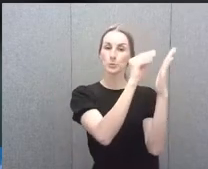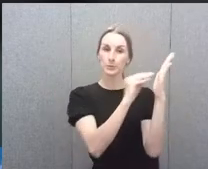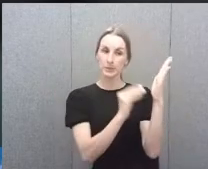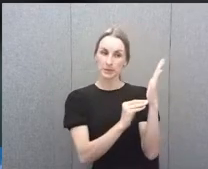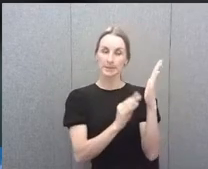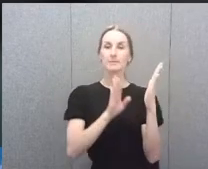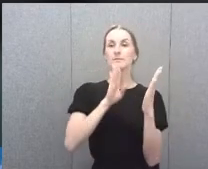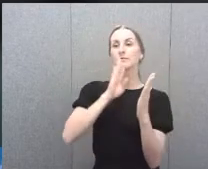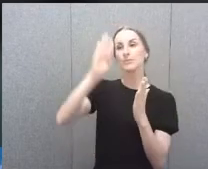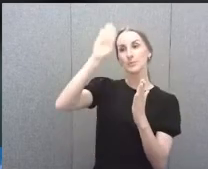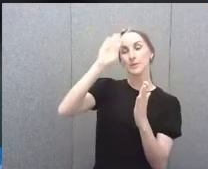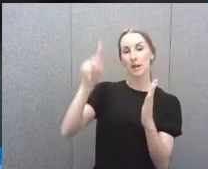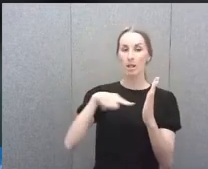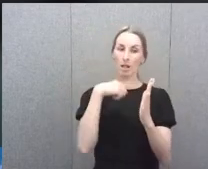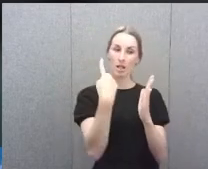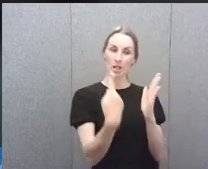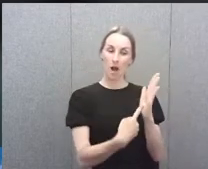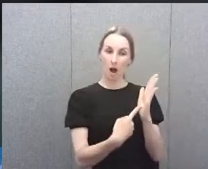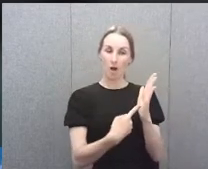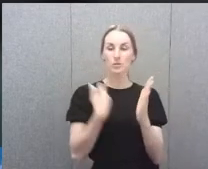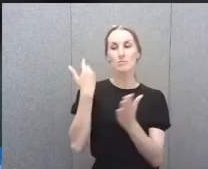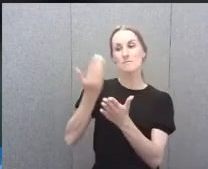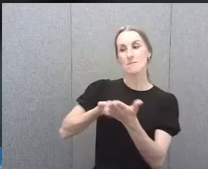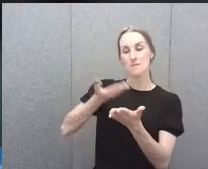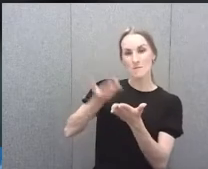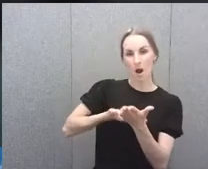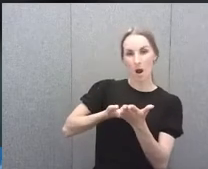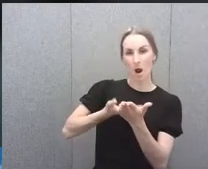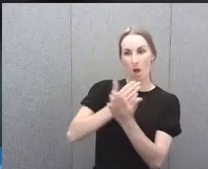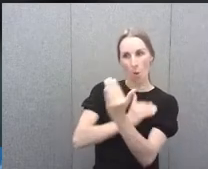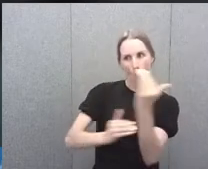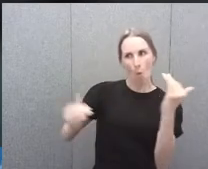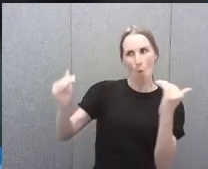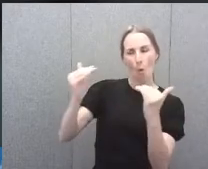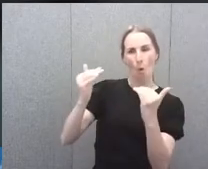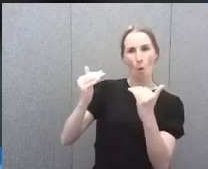пока можно сказать, что женщины всегда